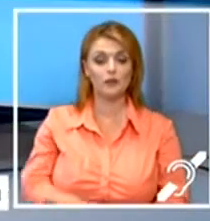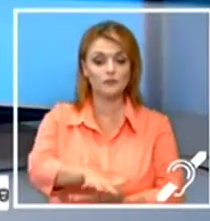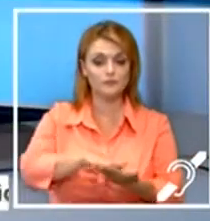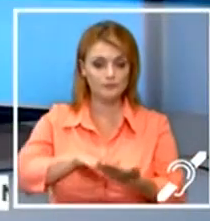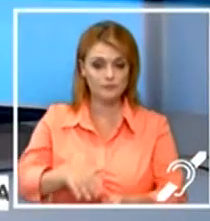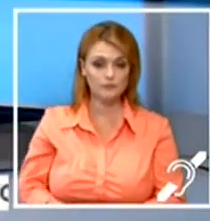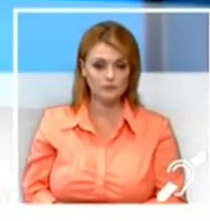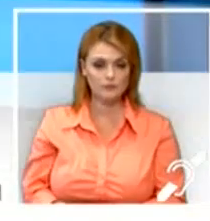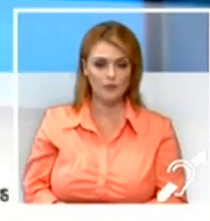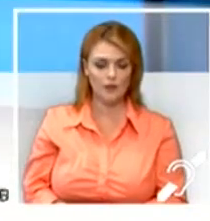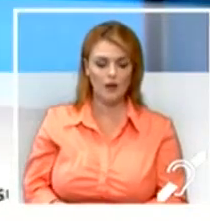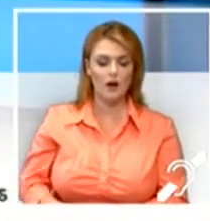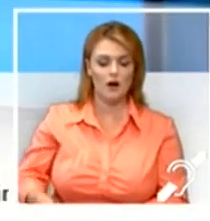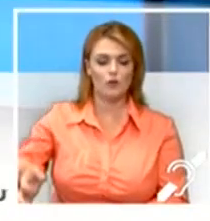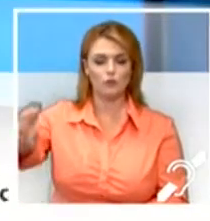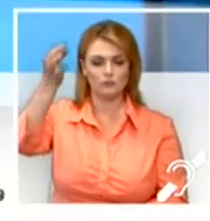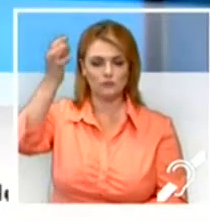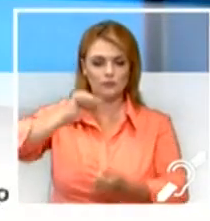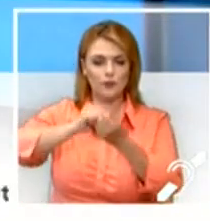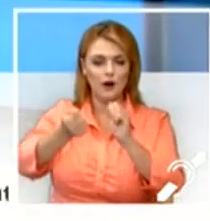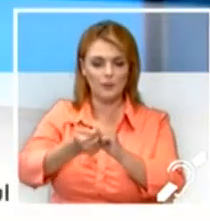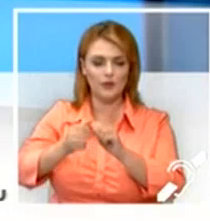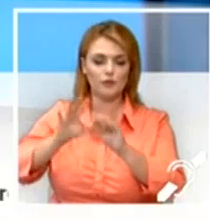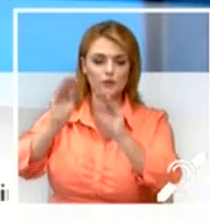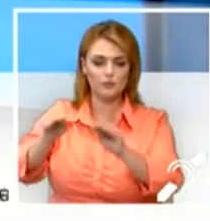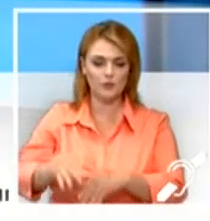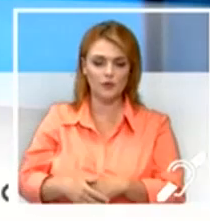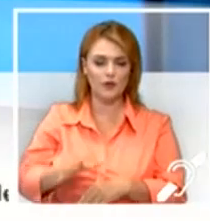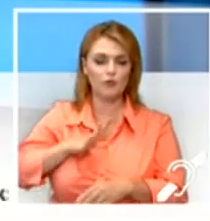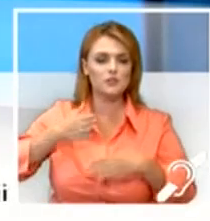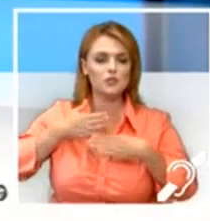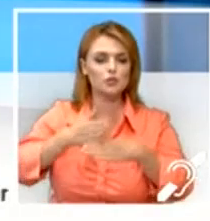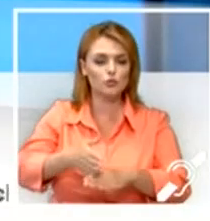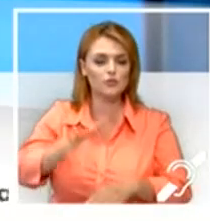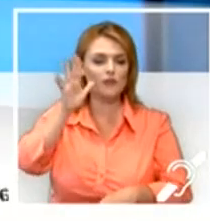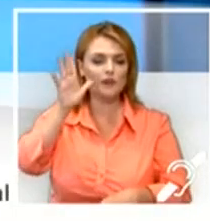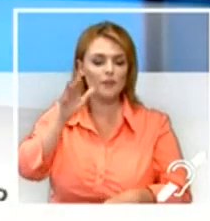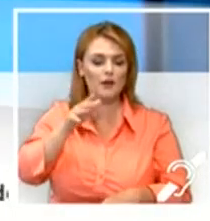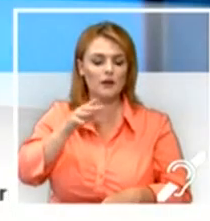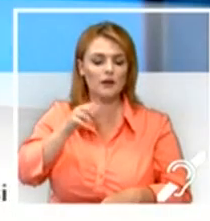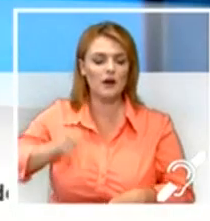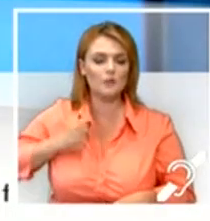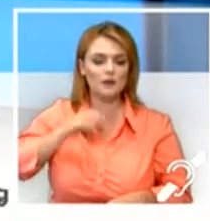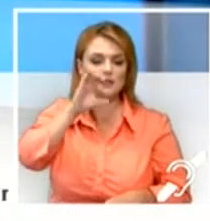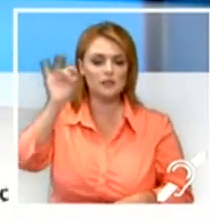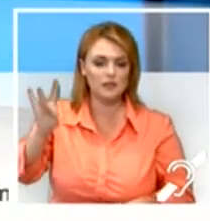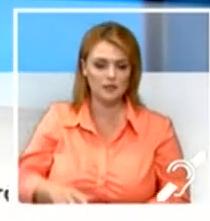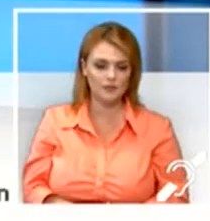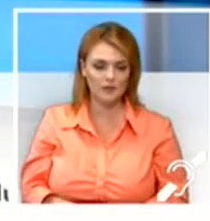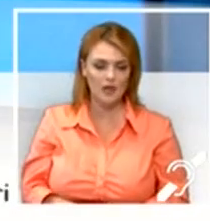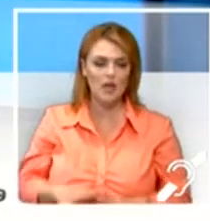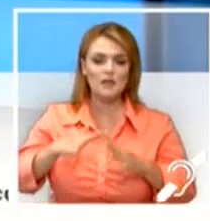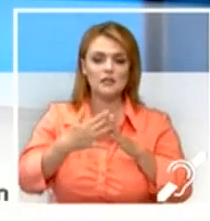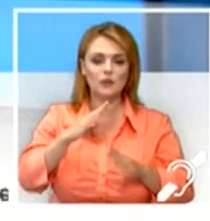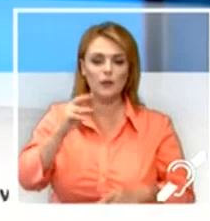Continuăm cu alte știri. Un monument din perioada interbelică, distrus de sovietici, a fost inaugurat în satul Palanca. Este vorba